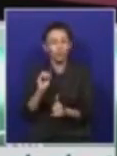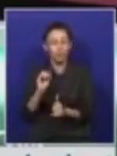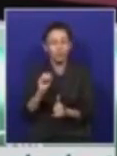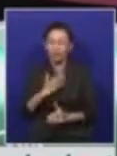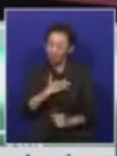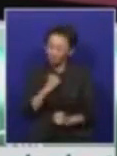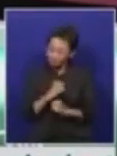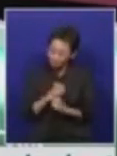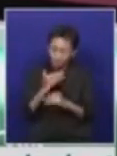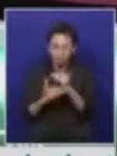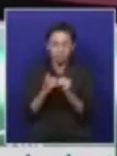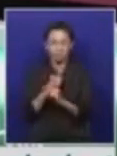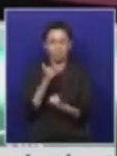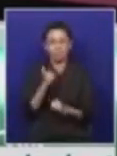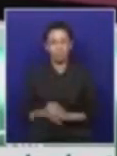มีมาตรการที่นำมาใช้เพื่อควบคุมการแพร่ระบาดของโรคก็ได้ส่งผลกระทบ